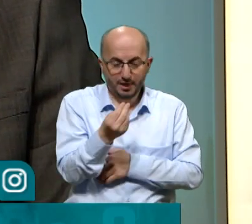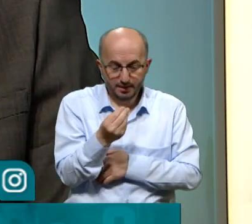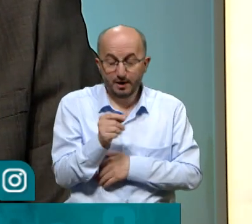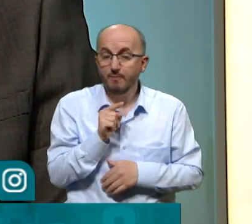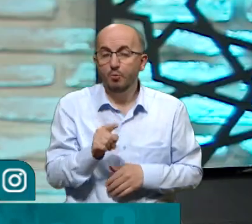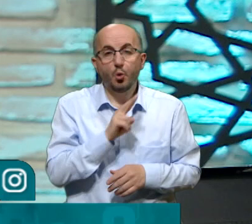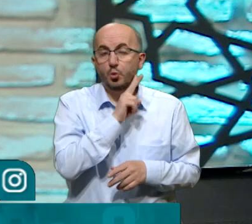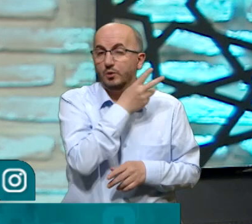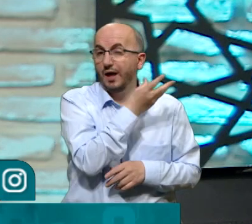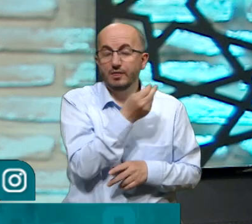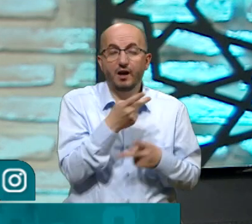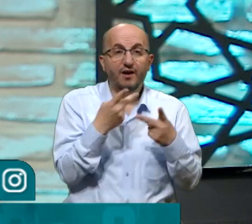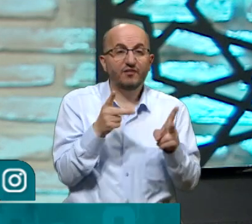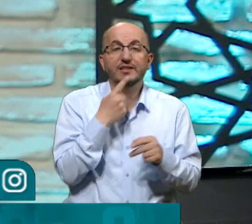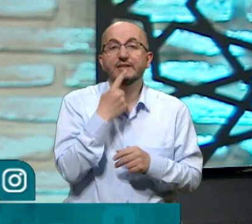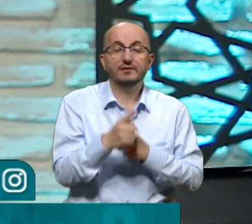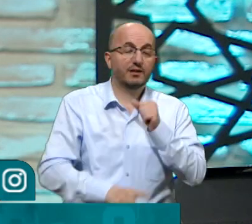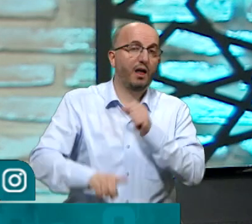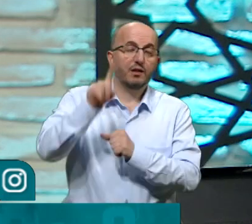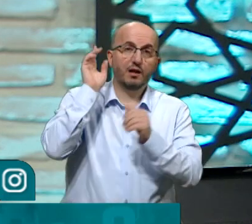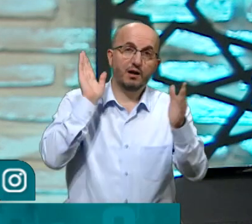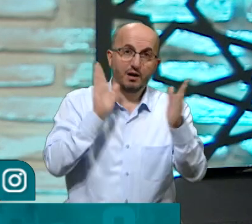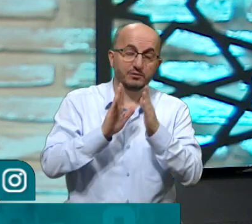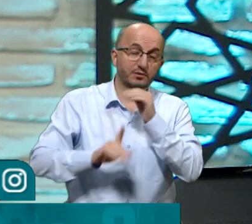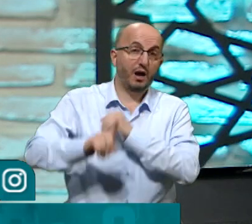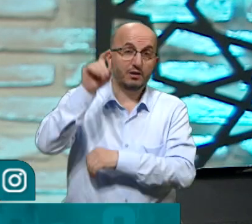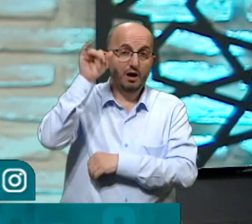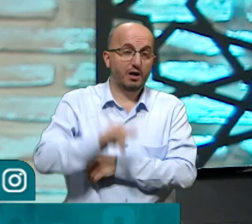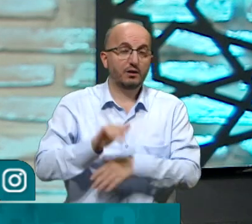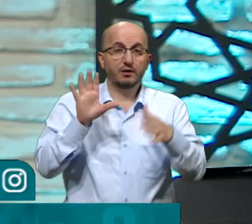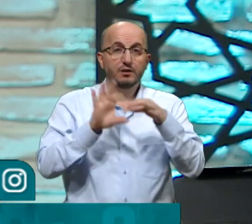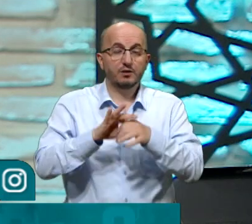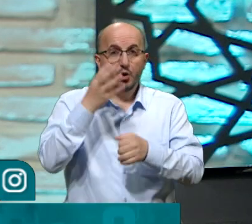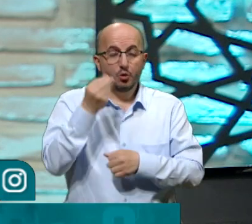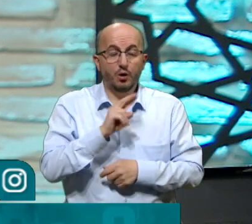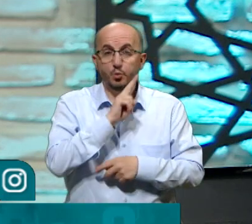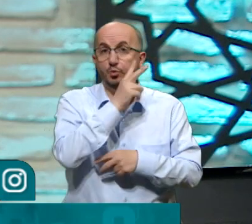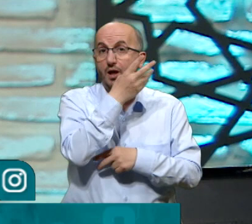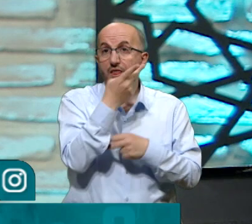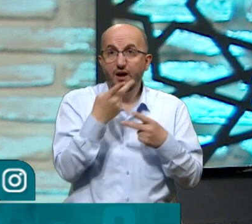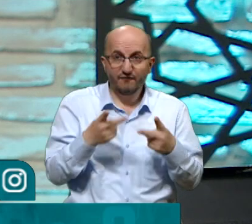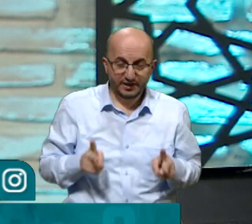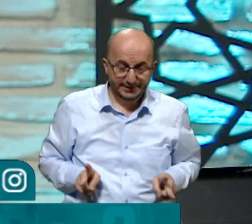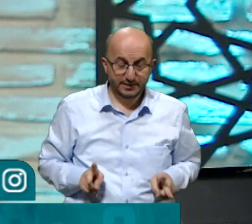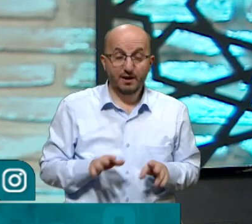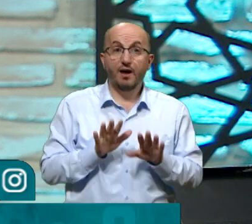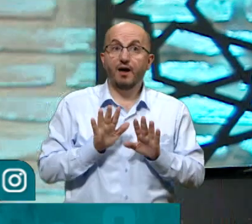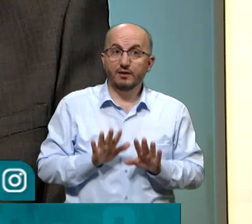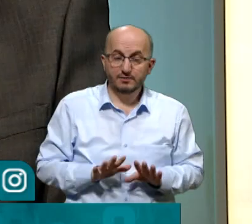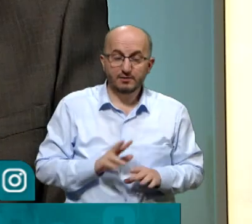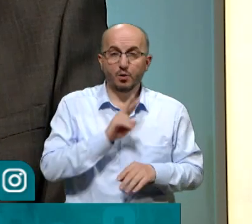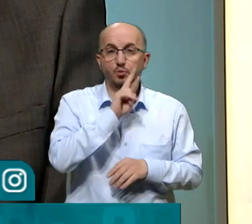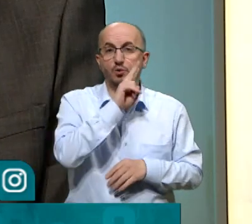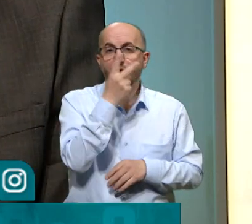bu günahlar affedilir deyince o zaman Allah'a karşı Allah haklarıyla ilgili olan günahlar ne yapılır affedilir diyor Ancak